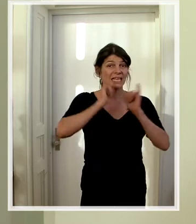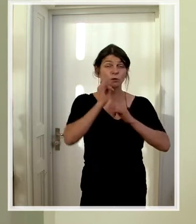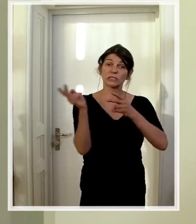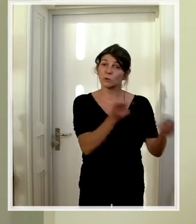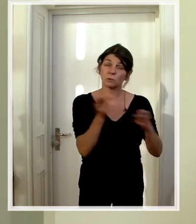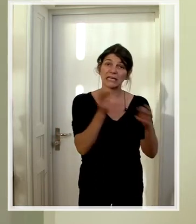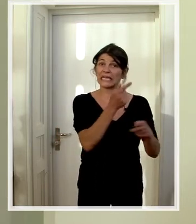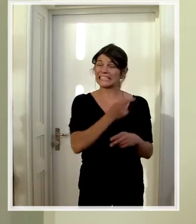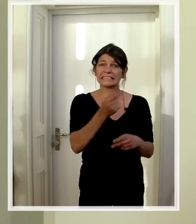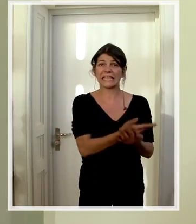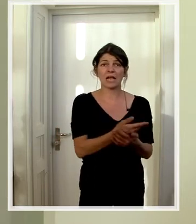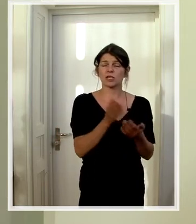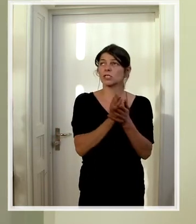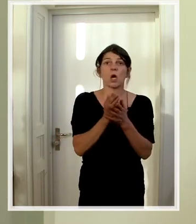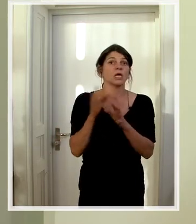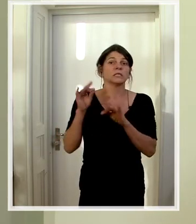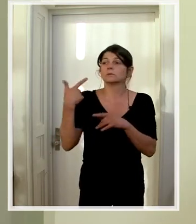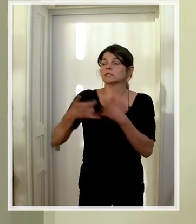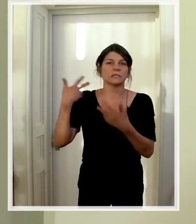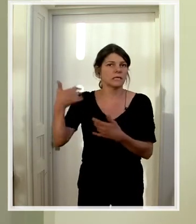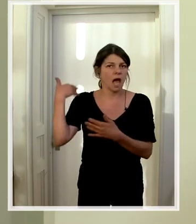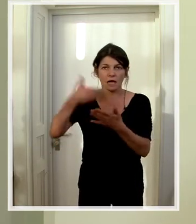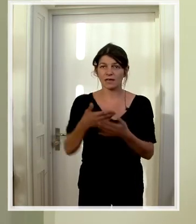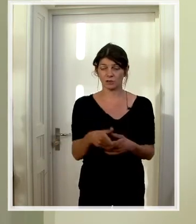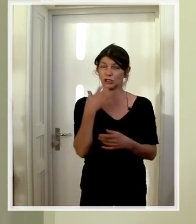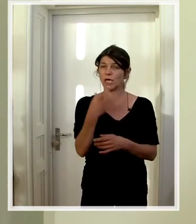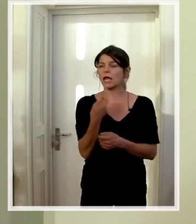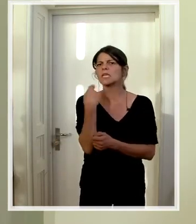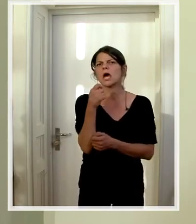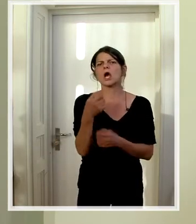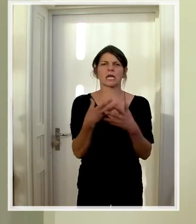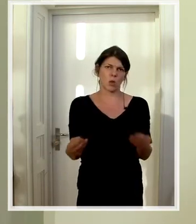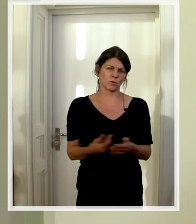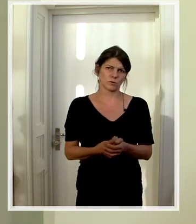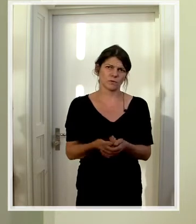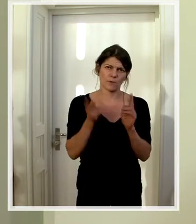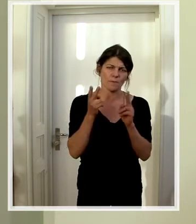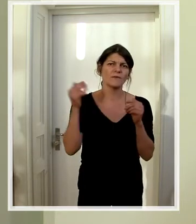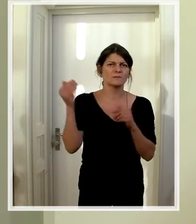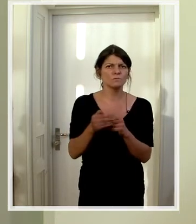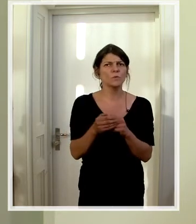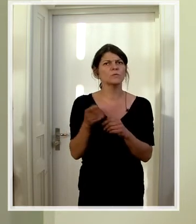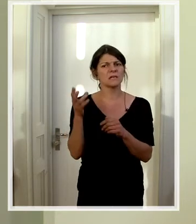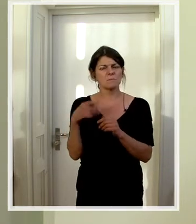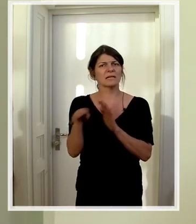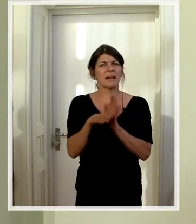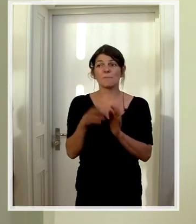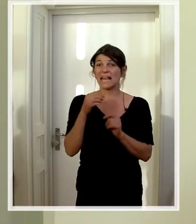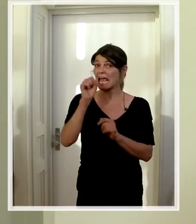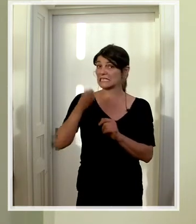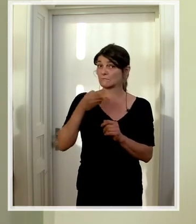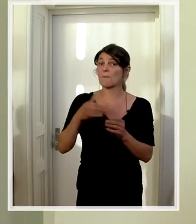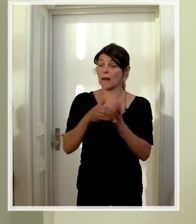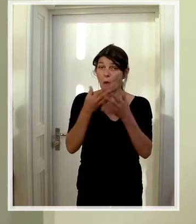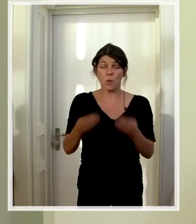30 Jahrzehnte lang. Schaan ist eine sehr teure Lösung. Dort hätte man müssen mit der Regelung jetzt mit S-Bahn eine Lösung